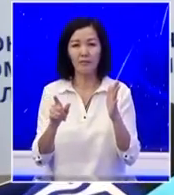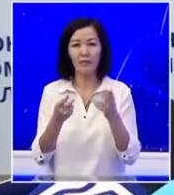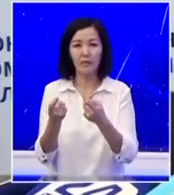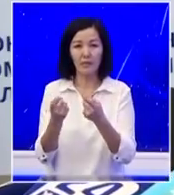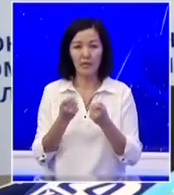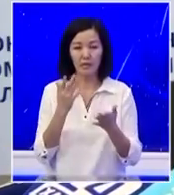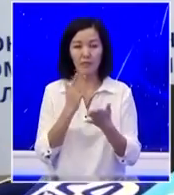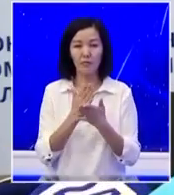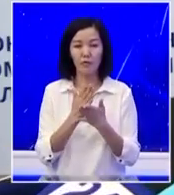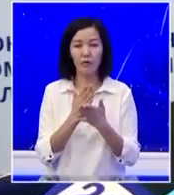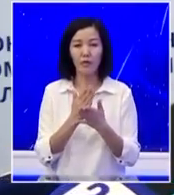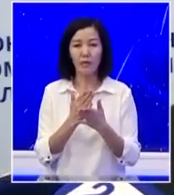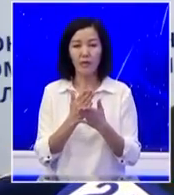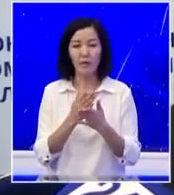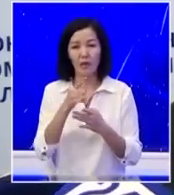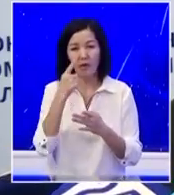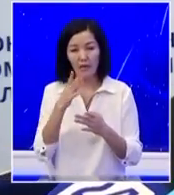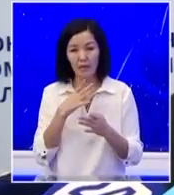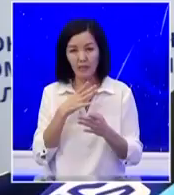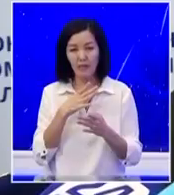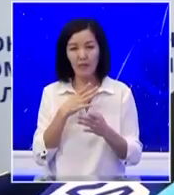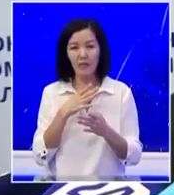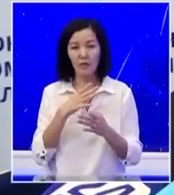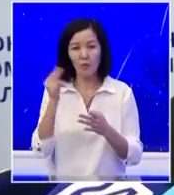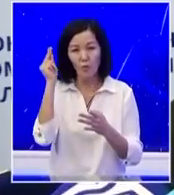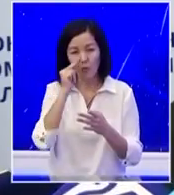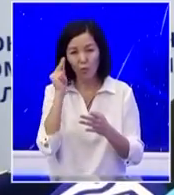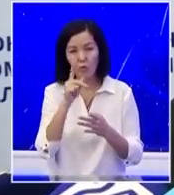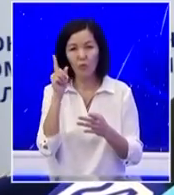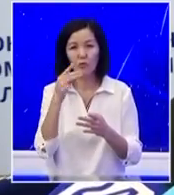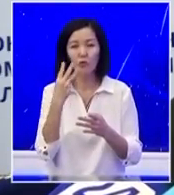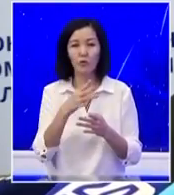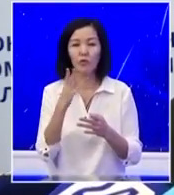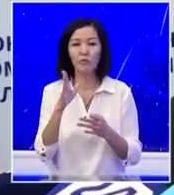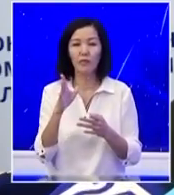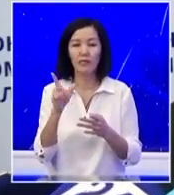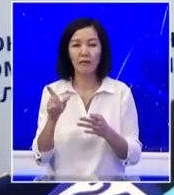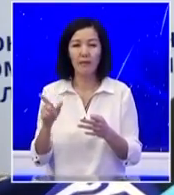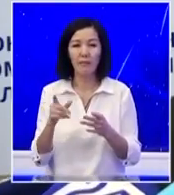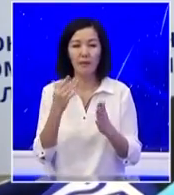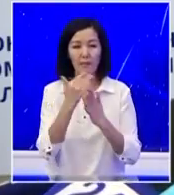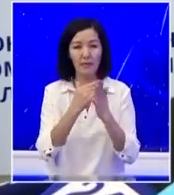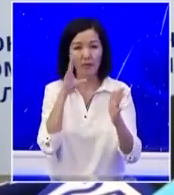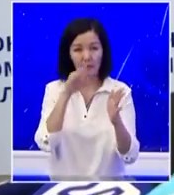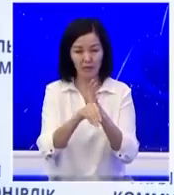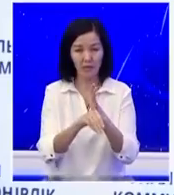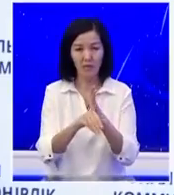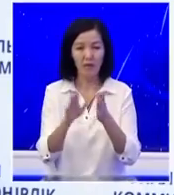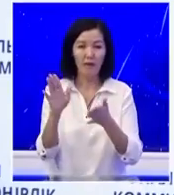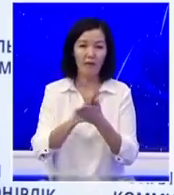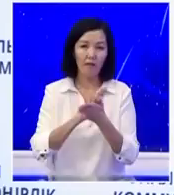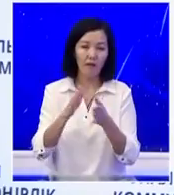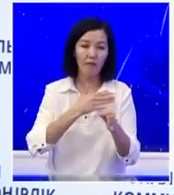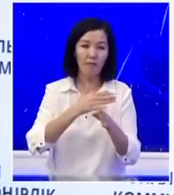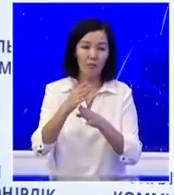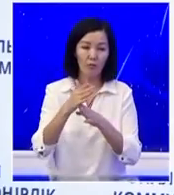отыр. Жаңағы біз айтып отырмыз ғой, қысқа мерзімдік оқыту 135 адам сол бағдарламаның ішінде. Сонымен қоса грант беру.